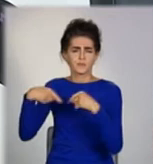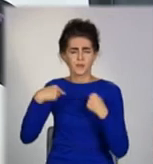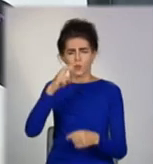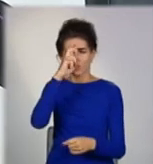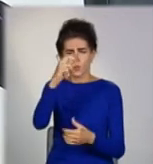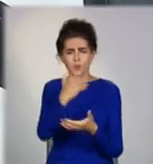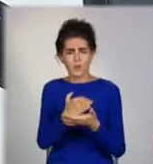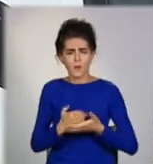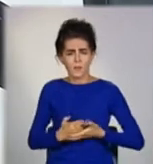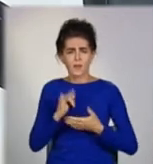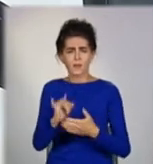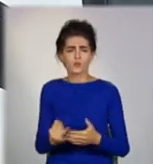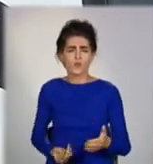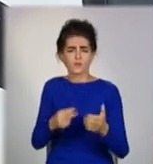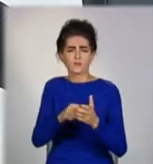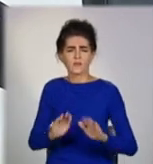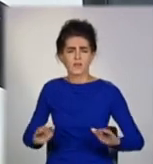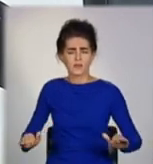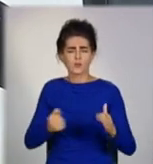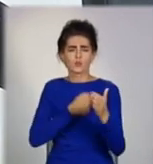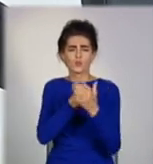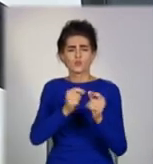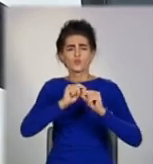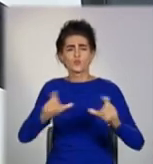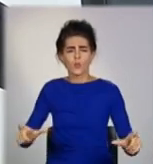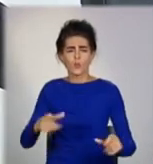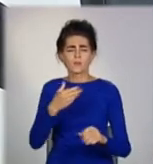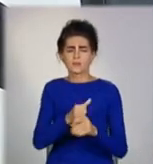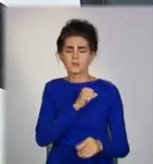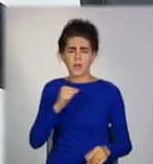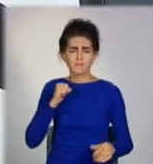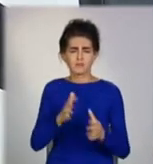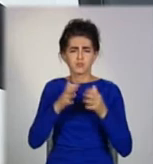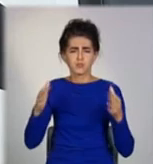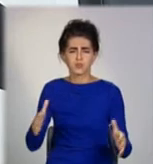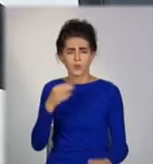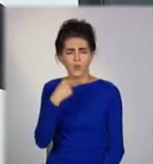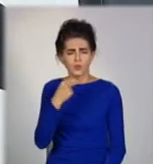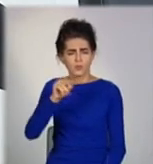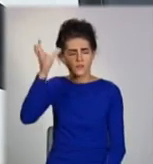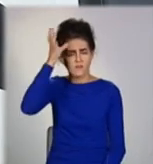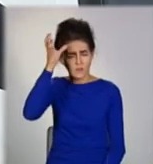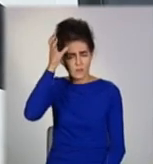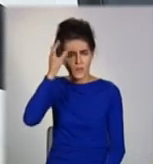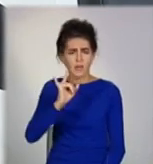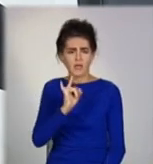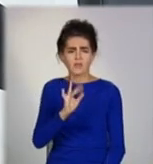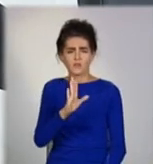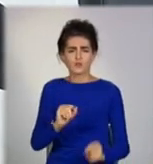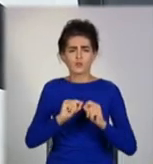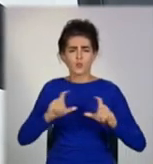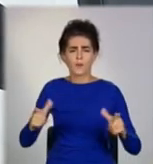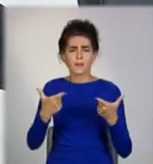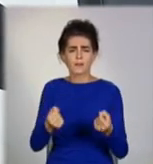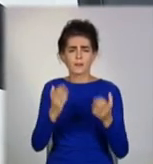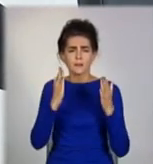і доставки дітей до шкіл для отримання більш якісної освіти і в школах, які